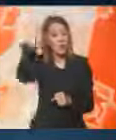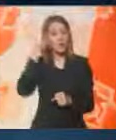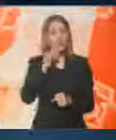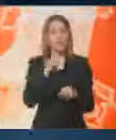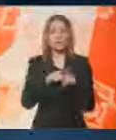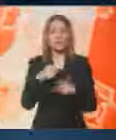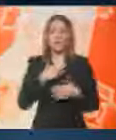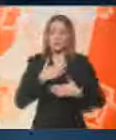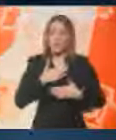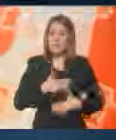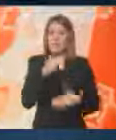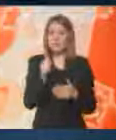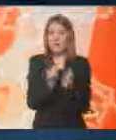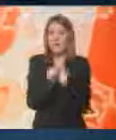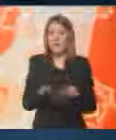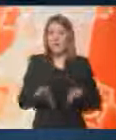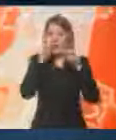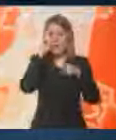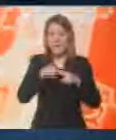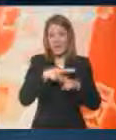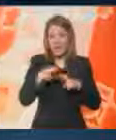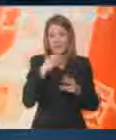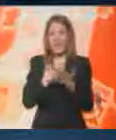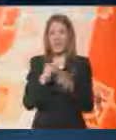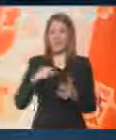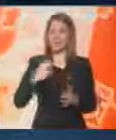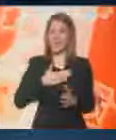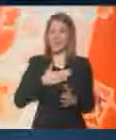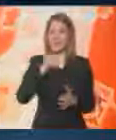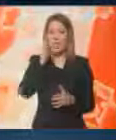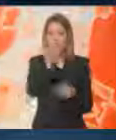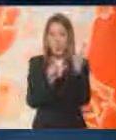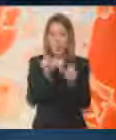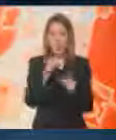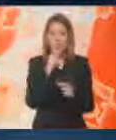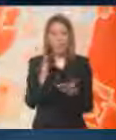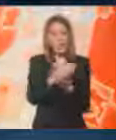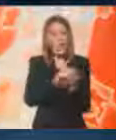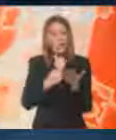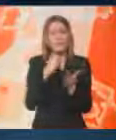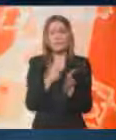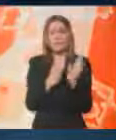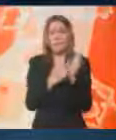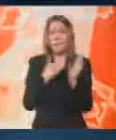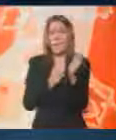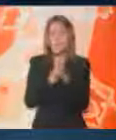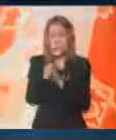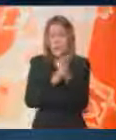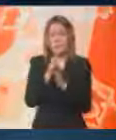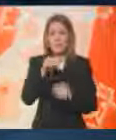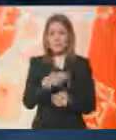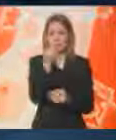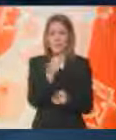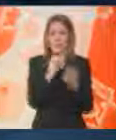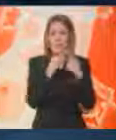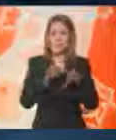da ćemo zajednički naći rešenje koje će biti u interesu naših građana i ujedno koristim priliku da uputim apel vlasti u Srbiji, a